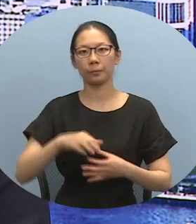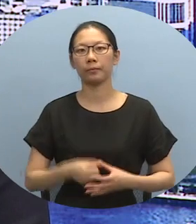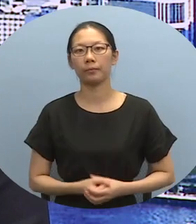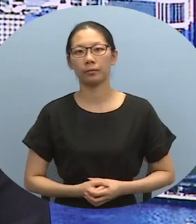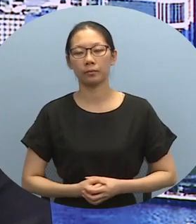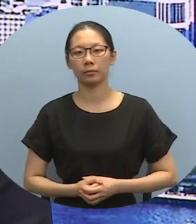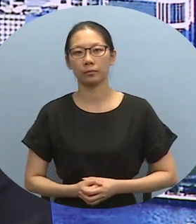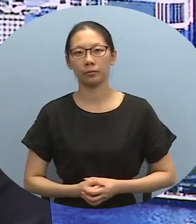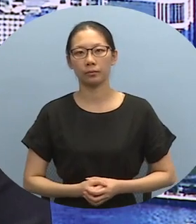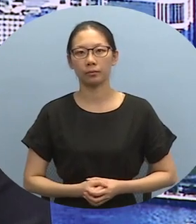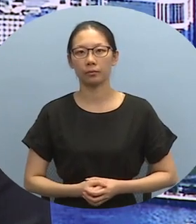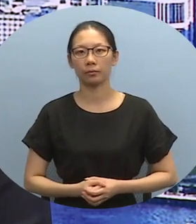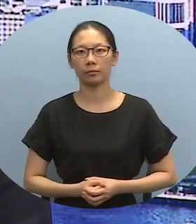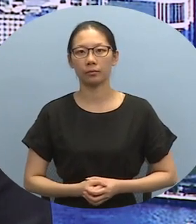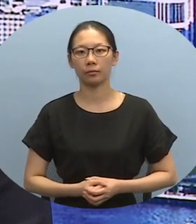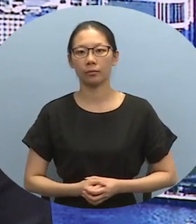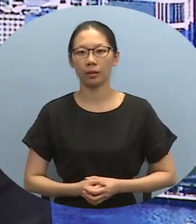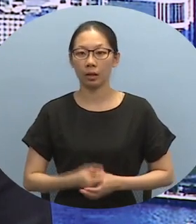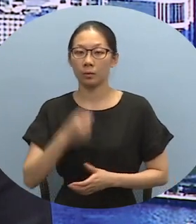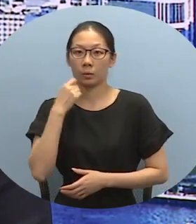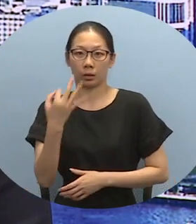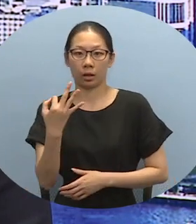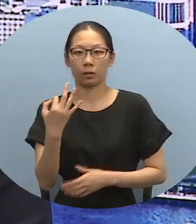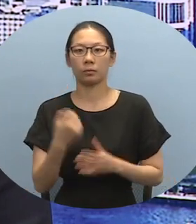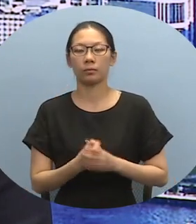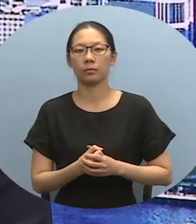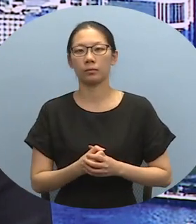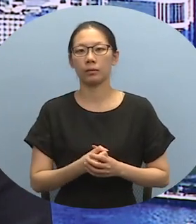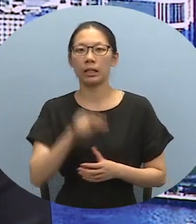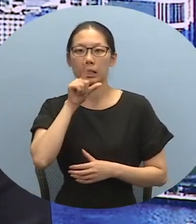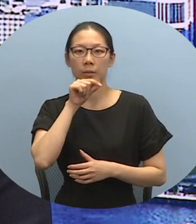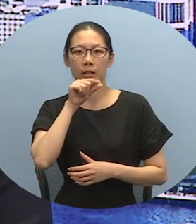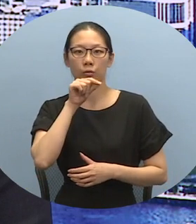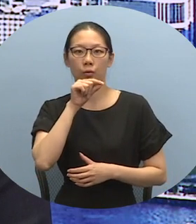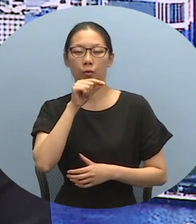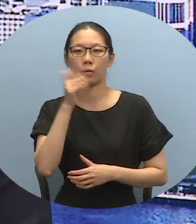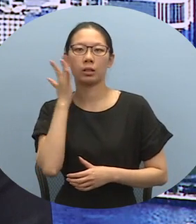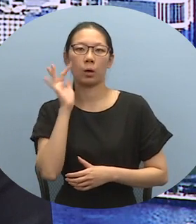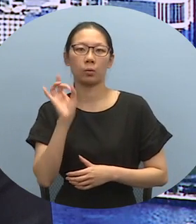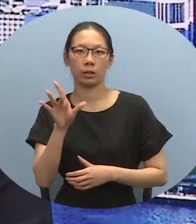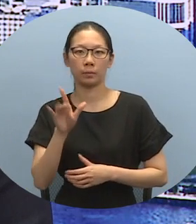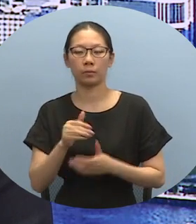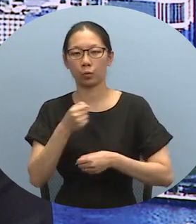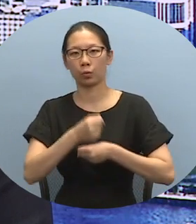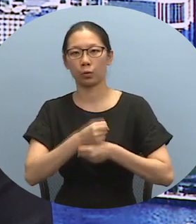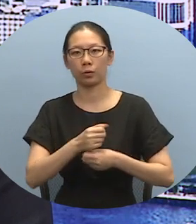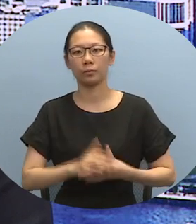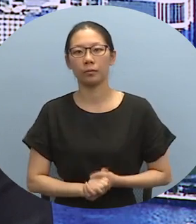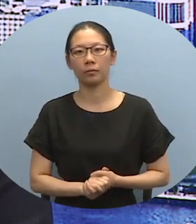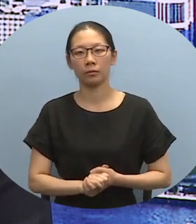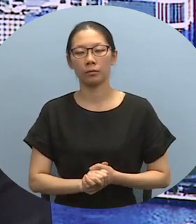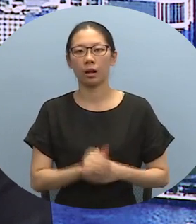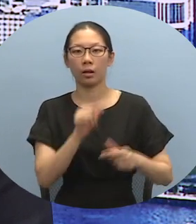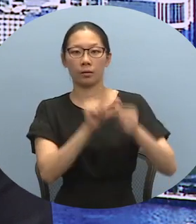啦。咁當中有3位咧，都係帝苑嗰個酒店嘅員工咯。我哋